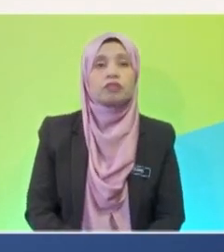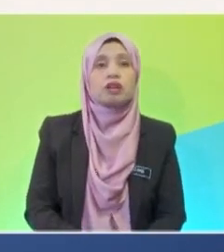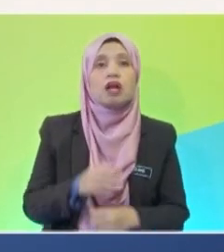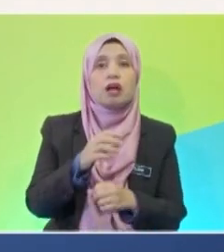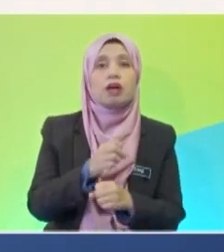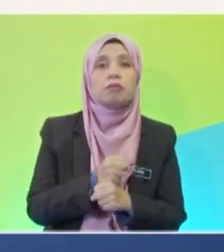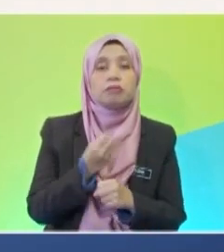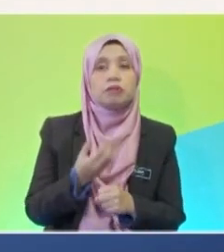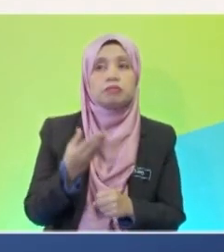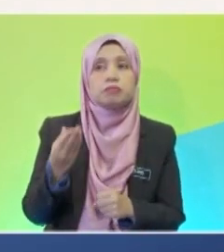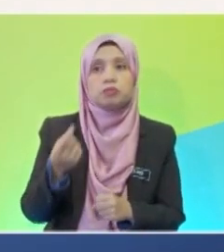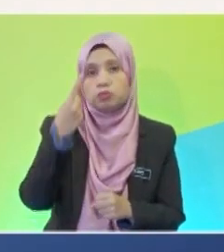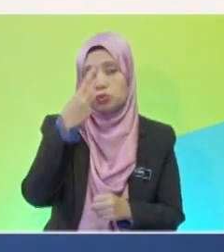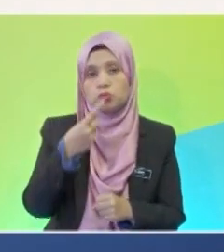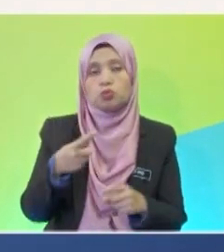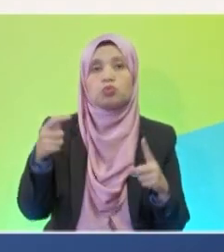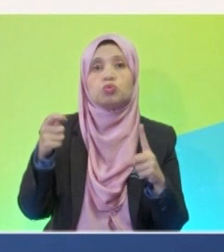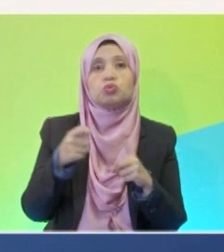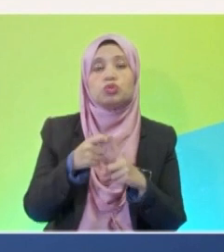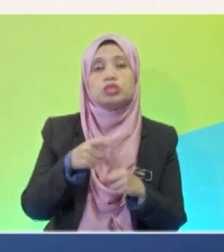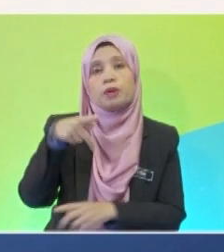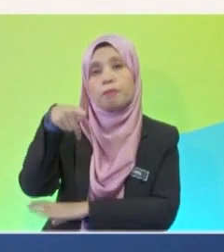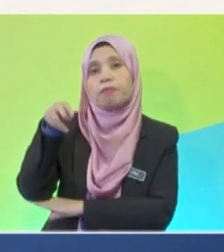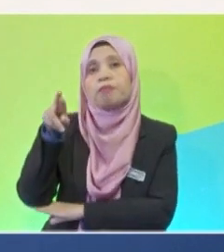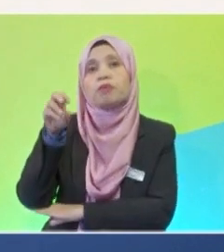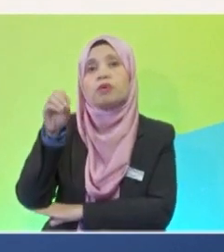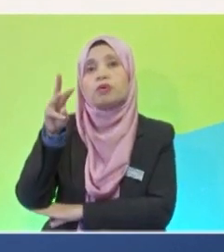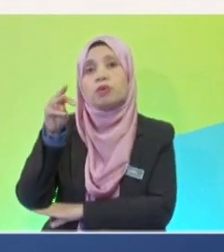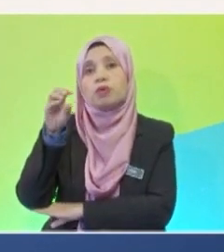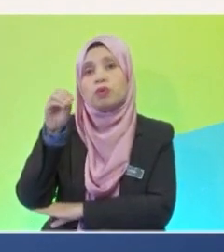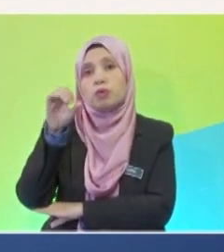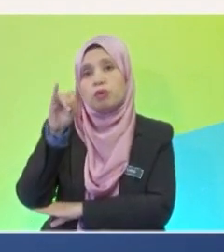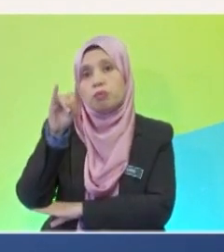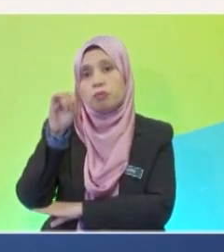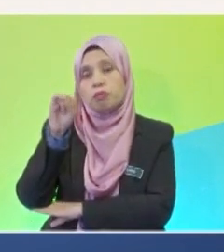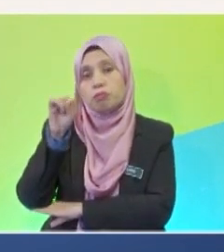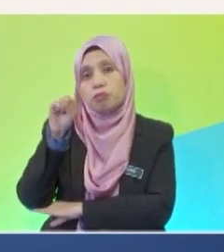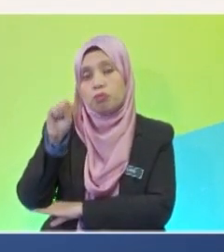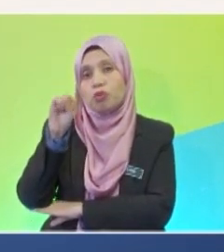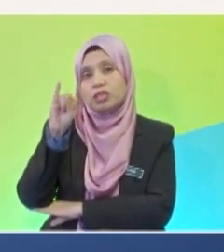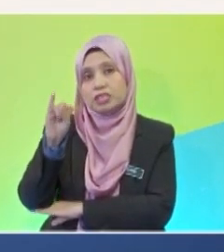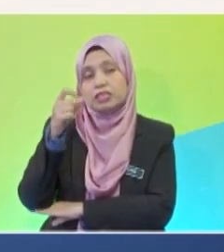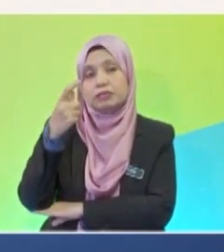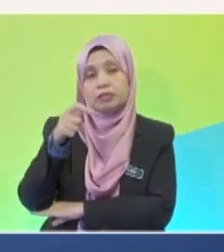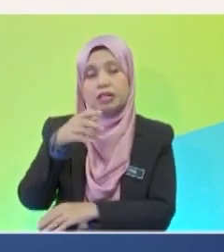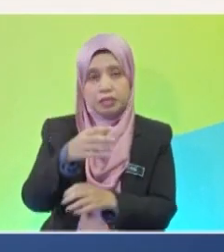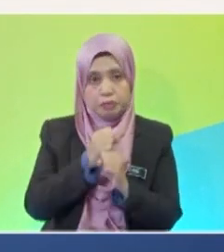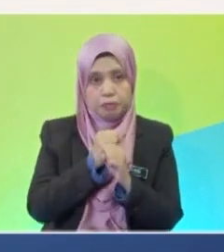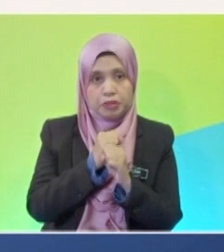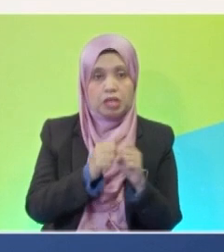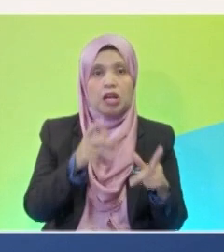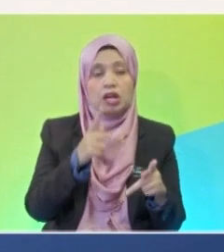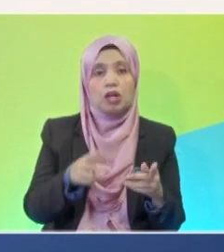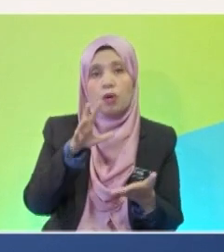barang niaga RM600 untuk tujuan promosi telah didebitkan dalam akaun ambilan. Ambilan untuk promosi. Murid-murid semua, kalau